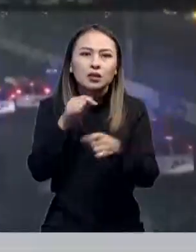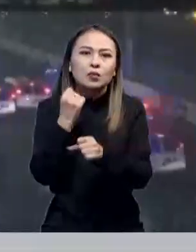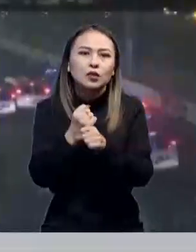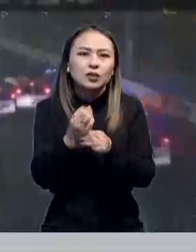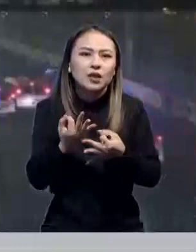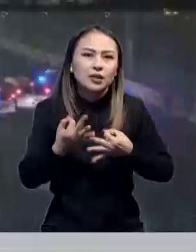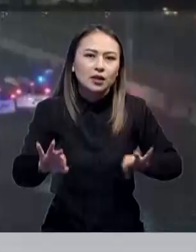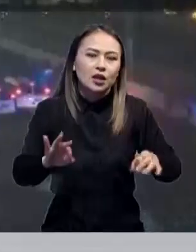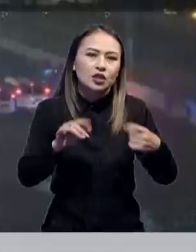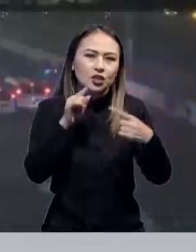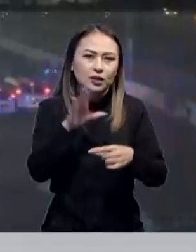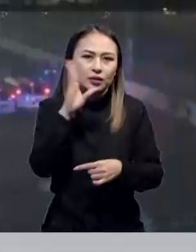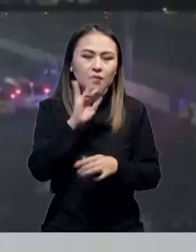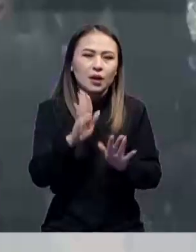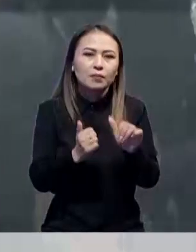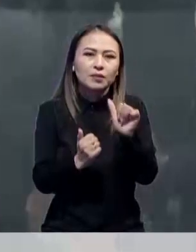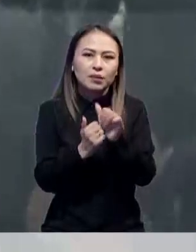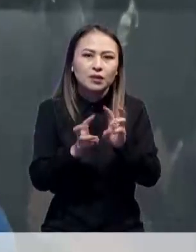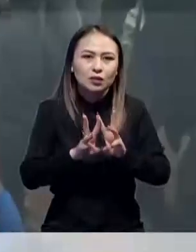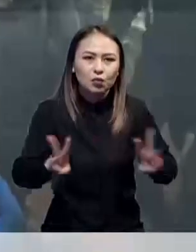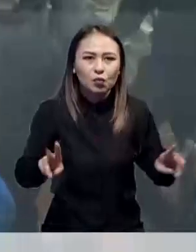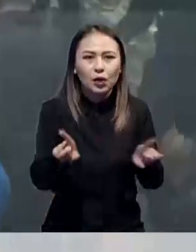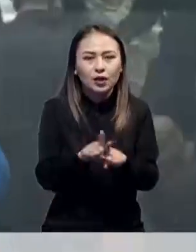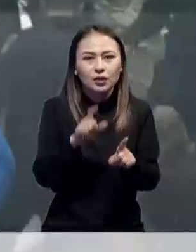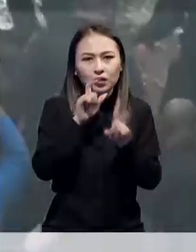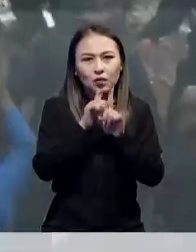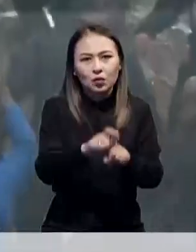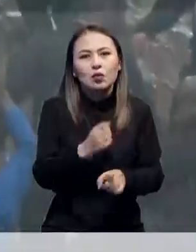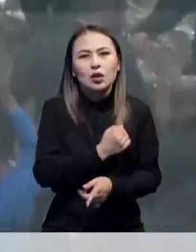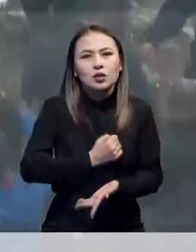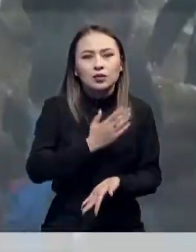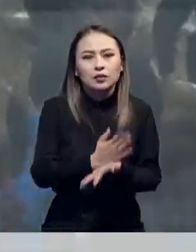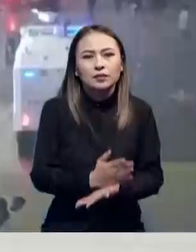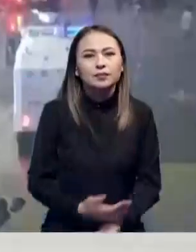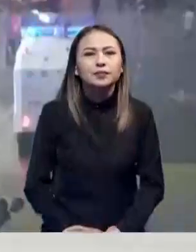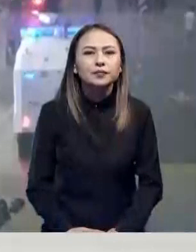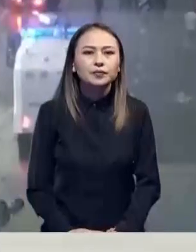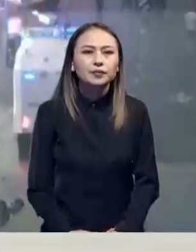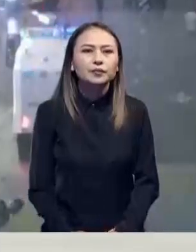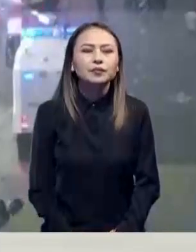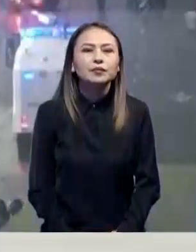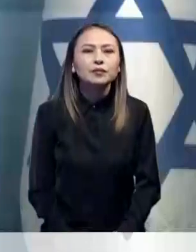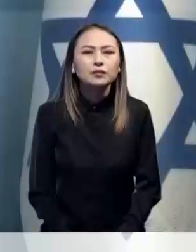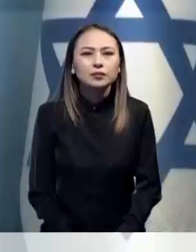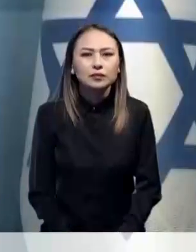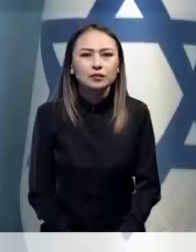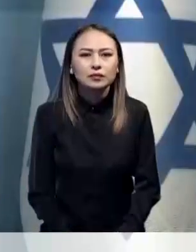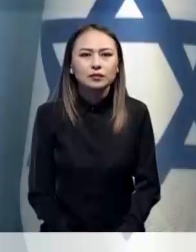Қарсы тарап бұл демократияға қайшы келеді дейді. Бірақ премьер-министрдің бұған айтар өз уәжі бар.